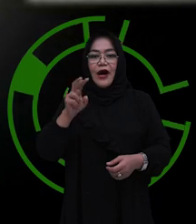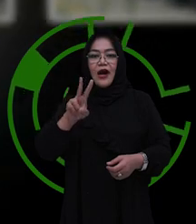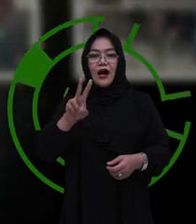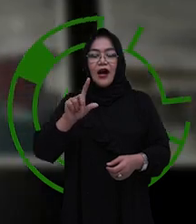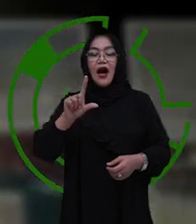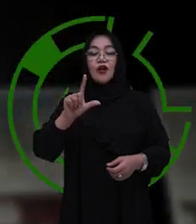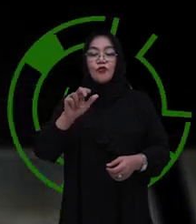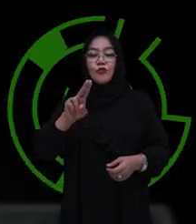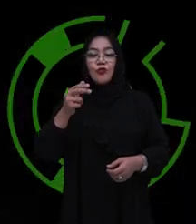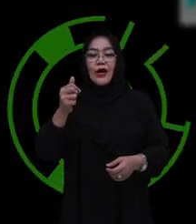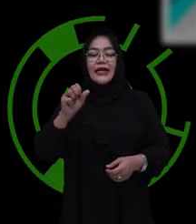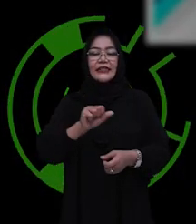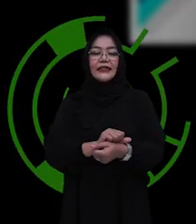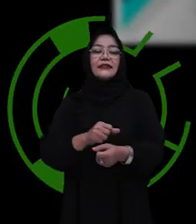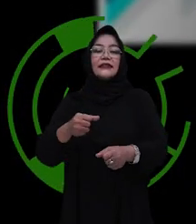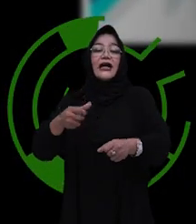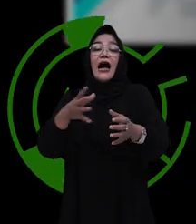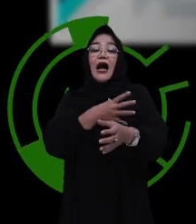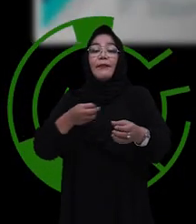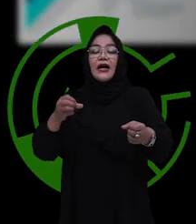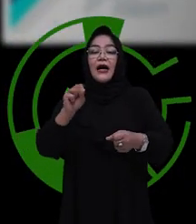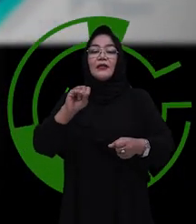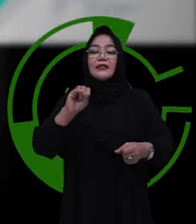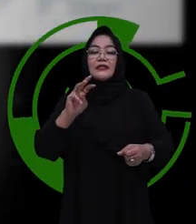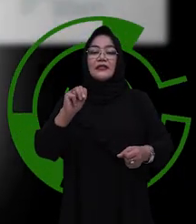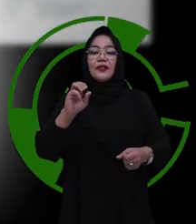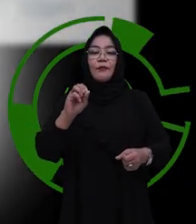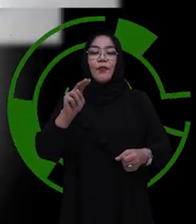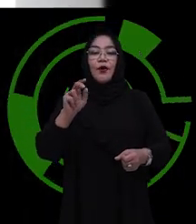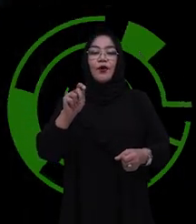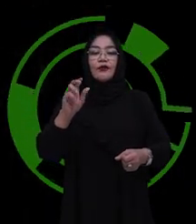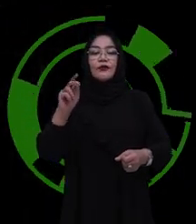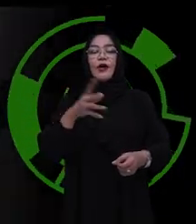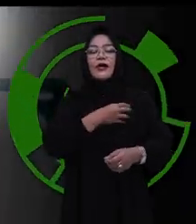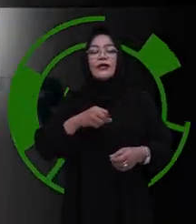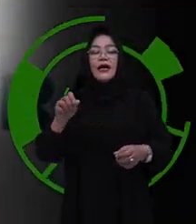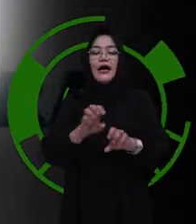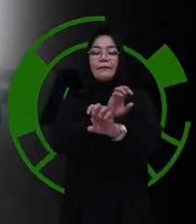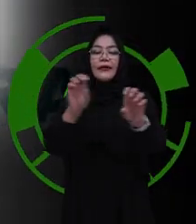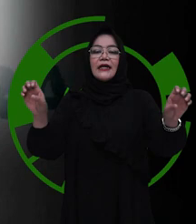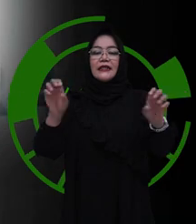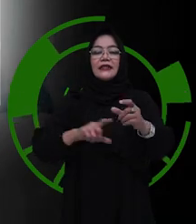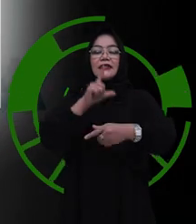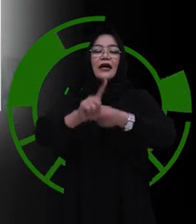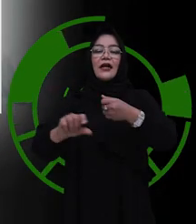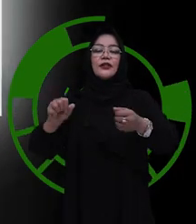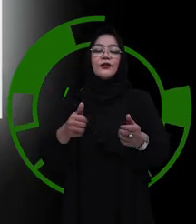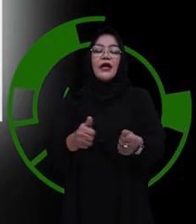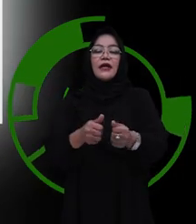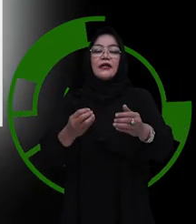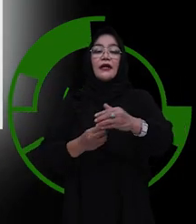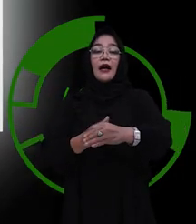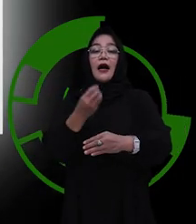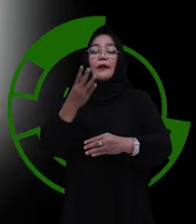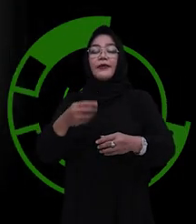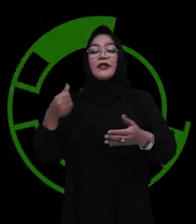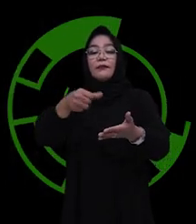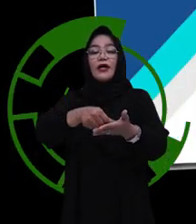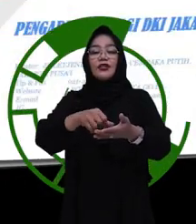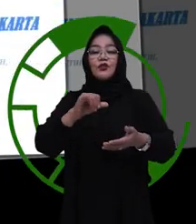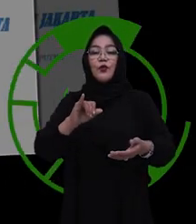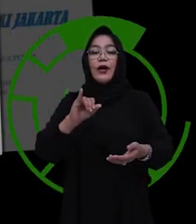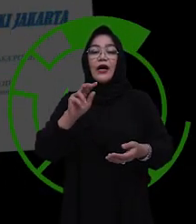bulan serta mengembangkan inovasi Simontok untuk memonef kinerja perkara dan menindaklanjuti evaluasi